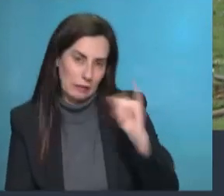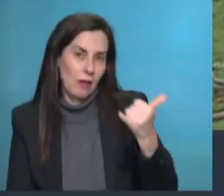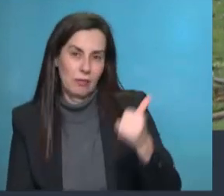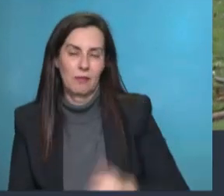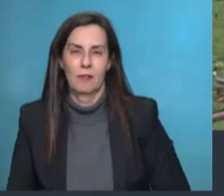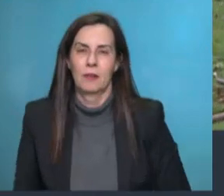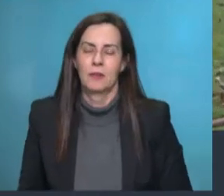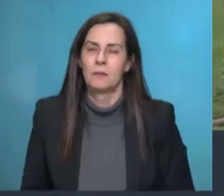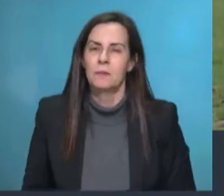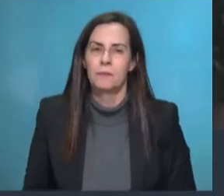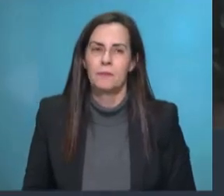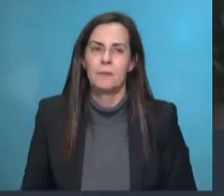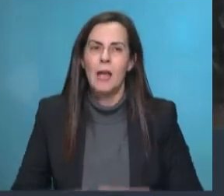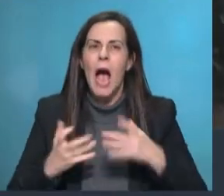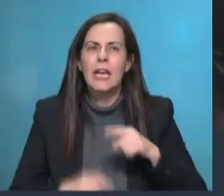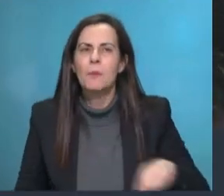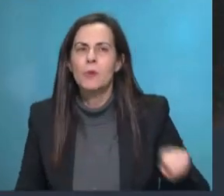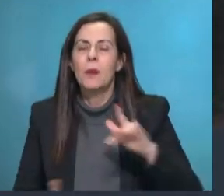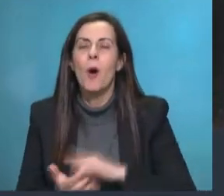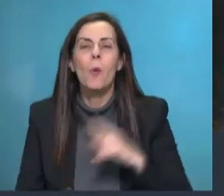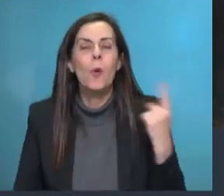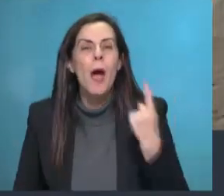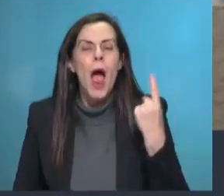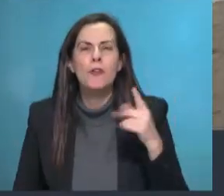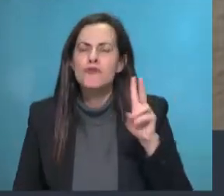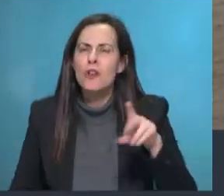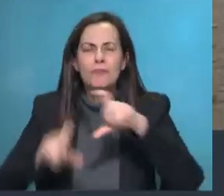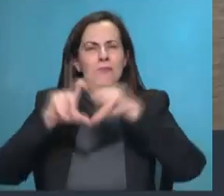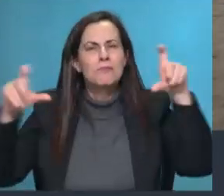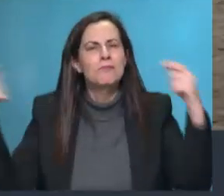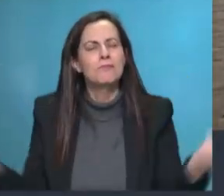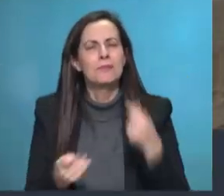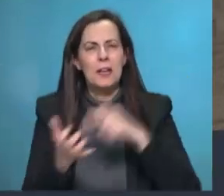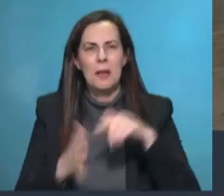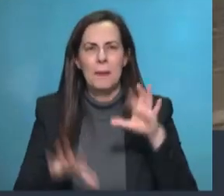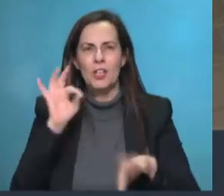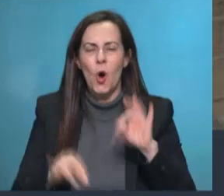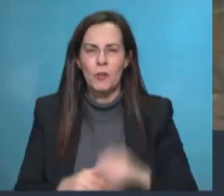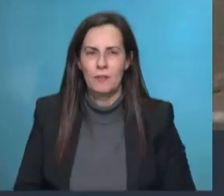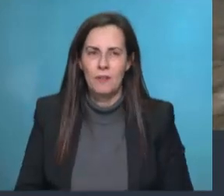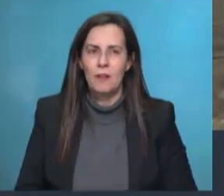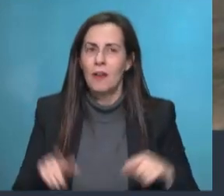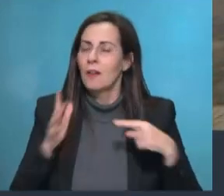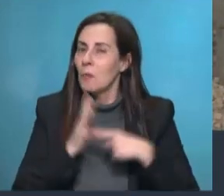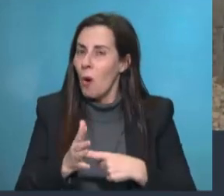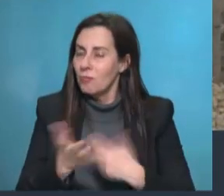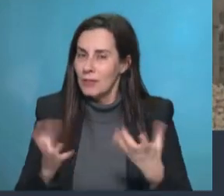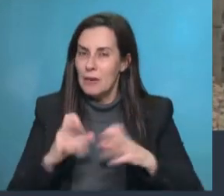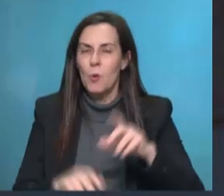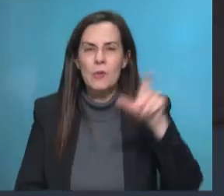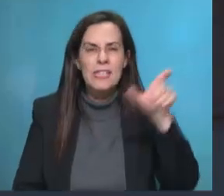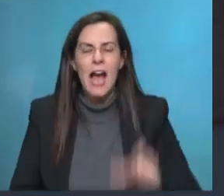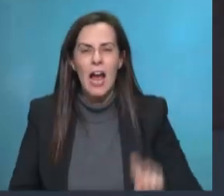כן הקיבוצים המקום היחיד שמצאנו בו שלטי בחירות כמו בקיבוץ נחל עוז